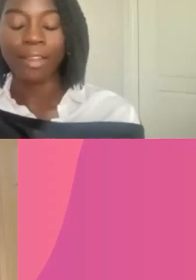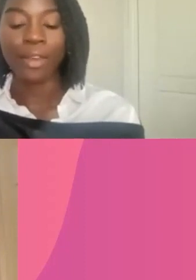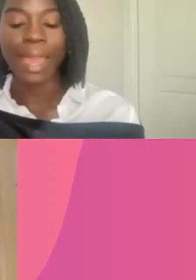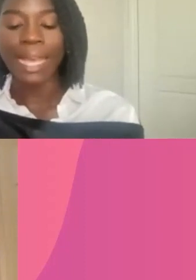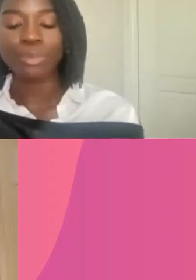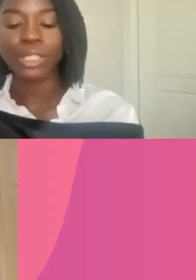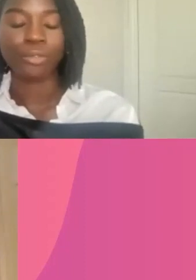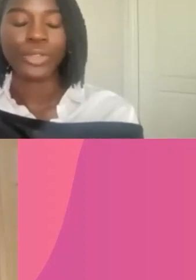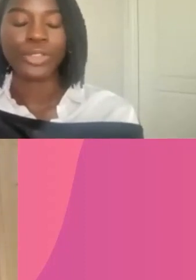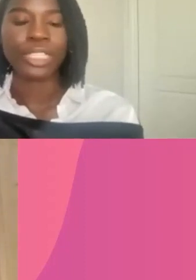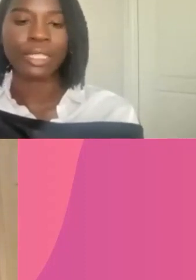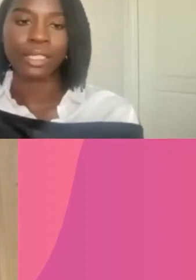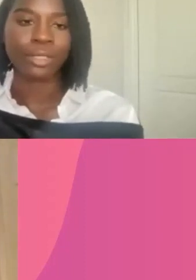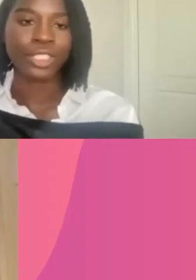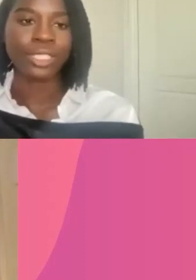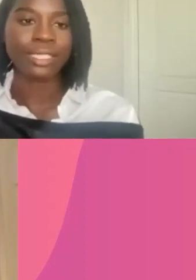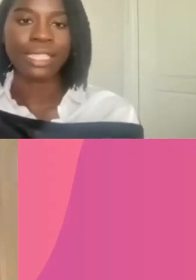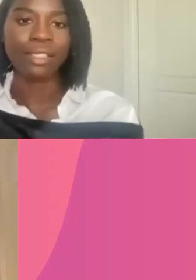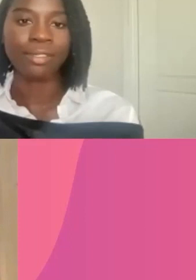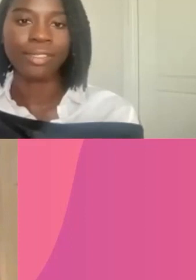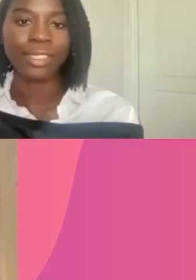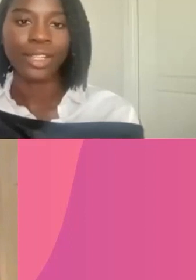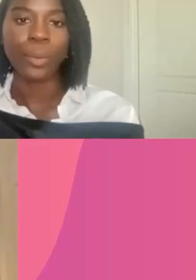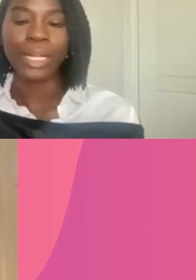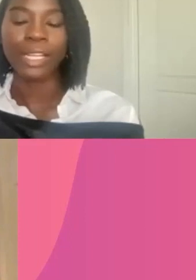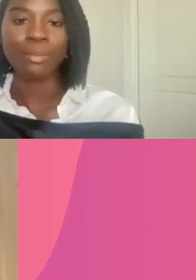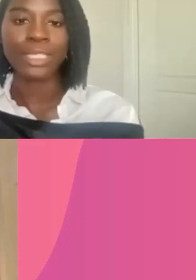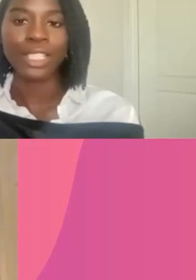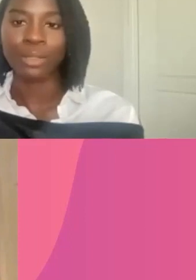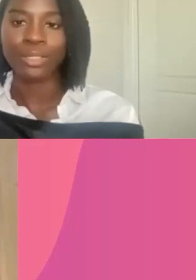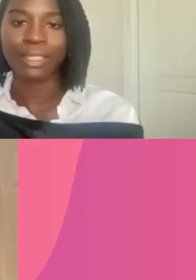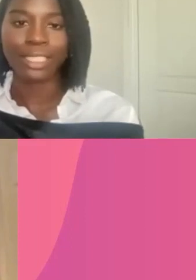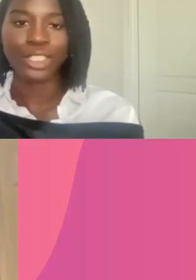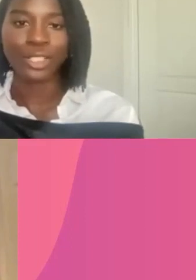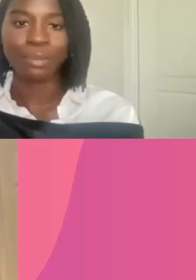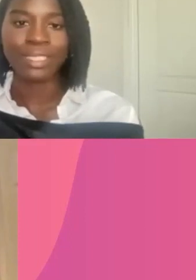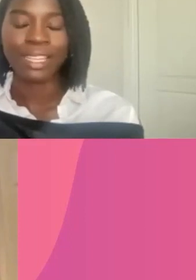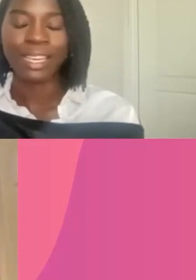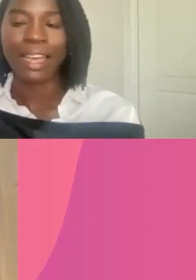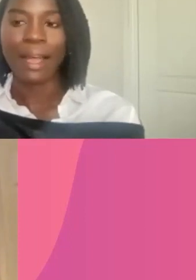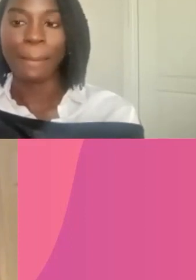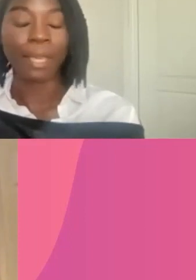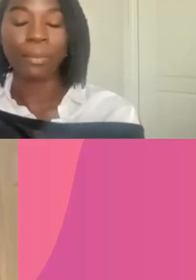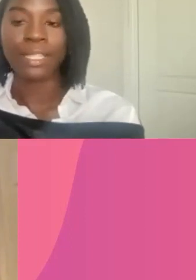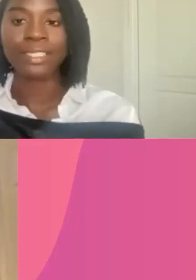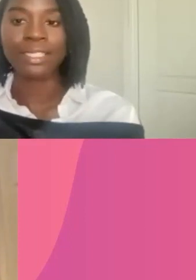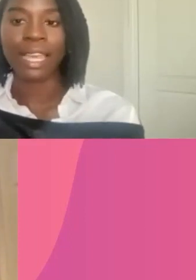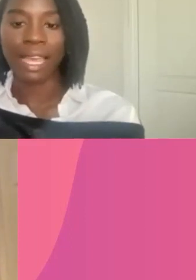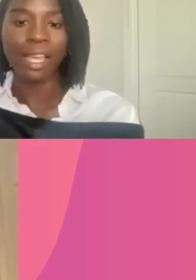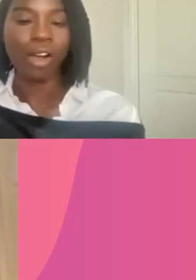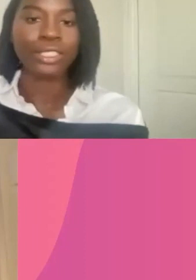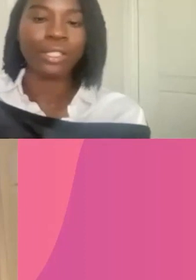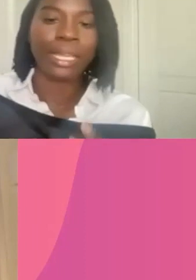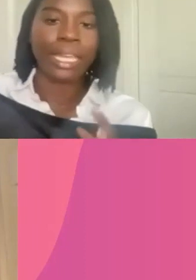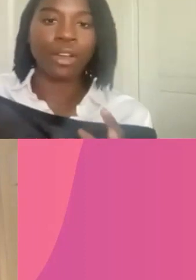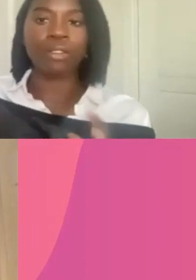se pencher seulement sur les TC, ça peut être limitant, mais on a constaté qu'il y avait la confusion dans la littérature quand on utilise